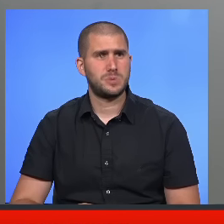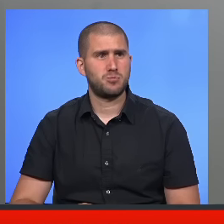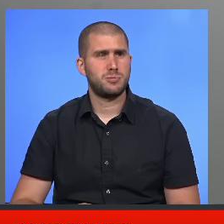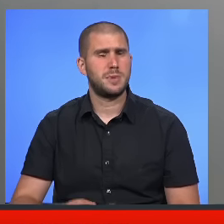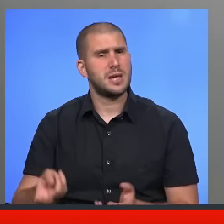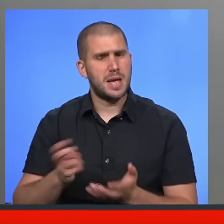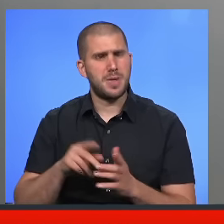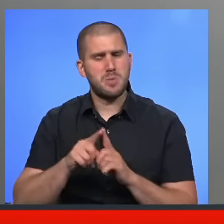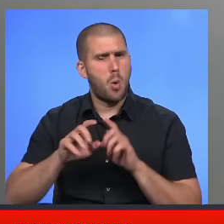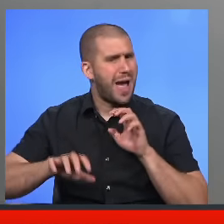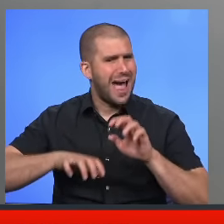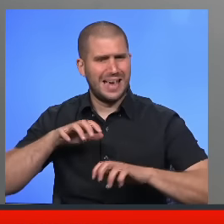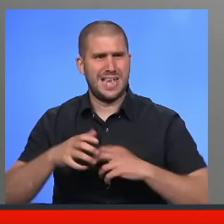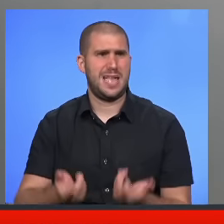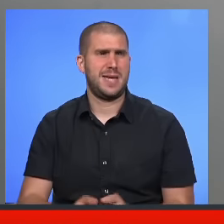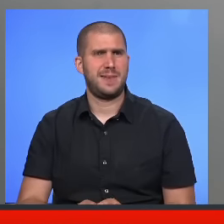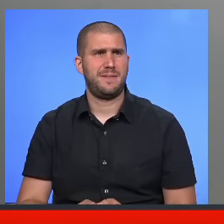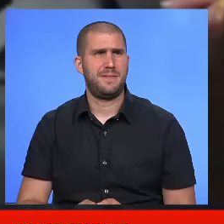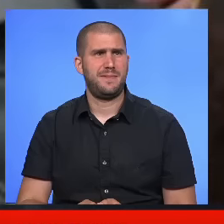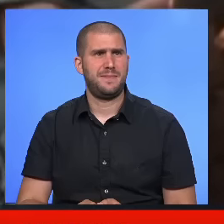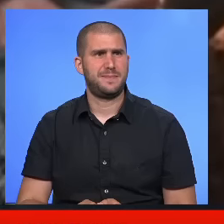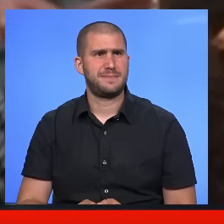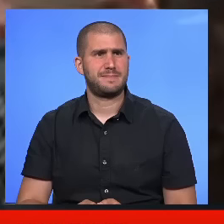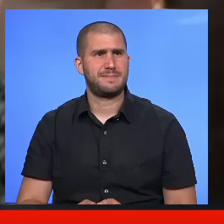קמת כמו אריה,